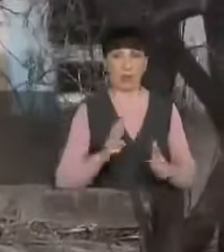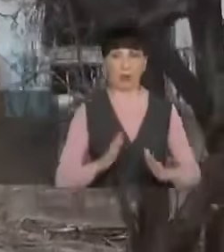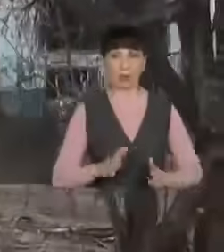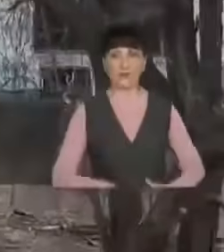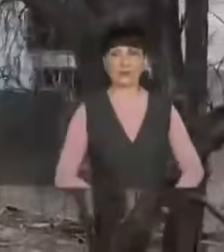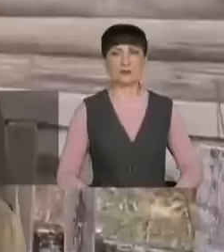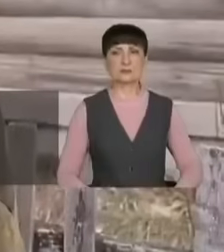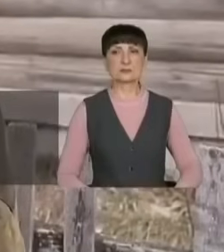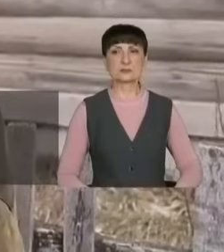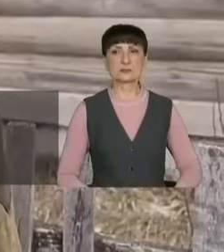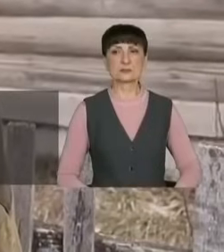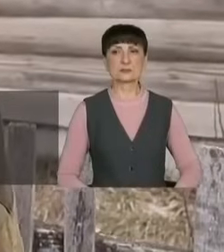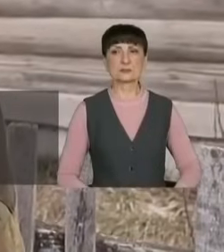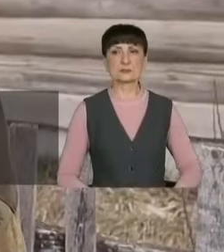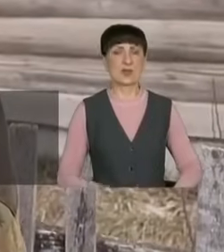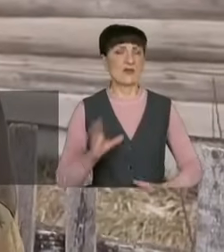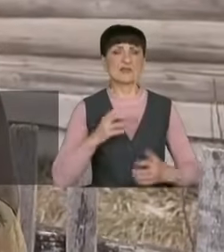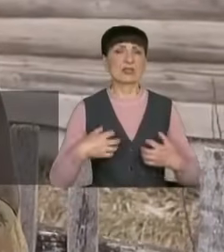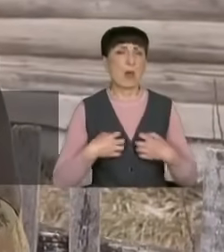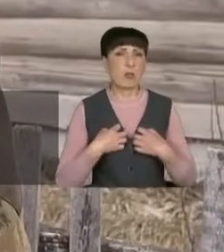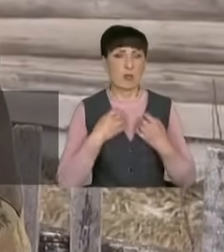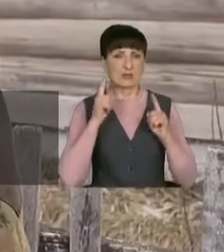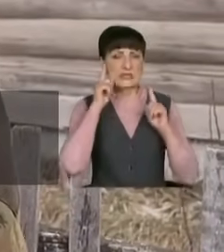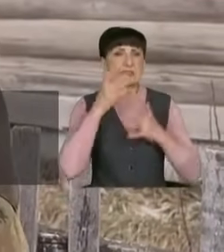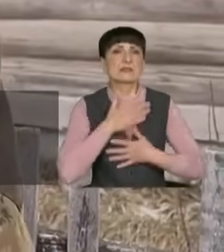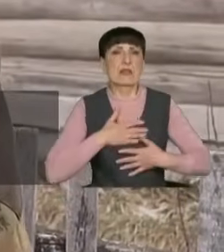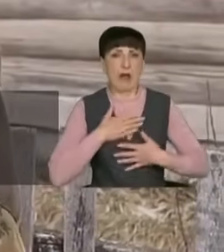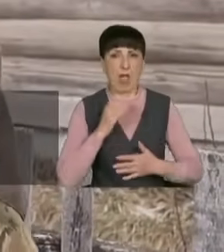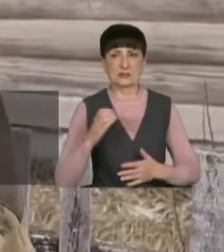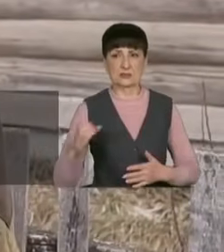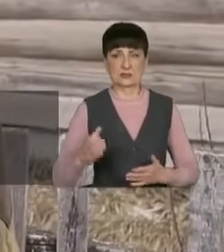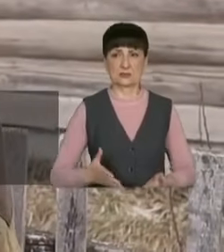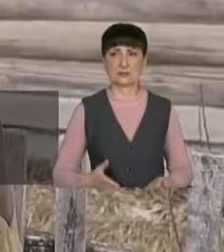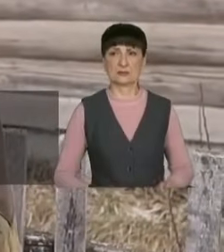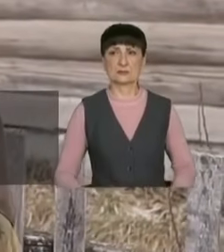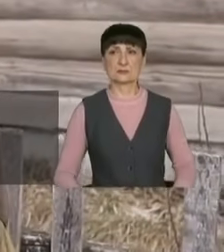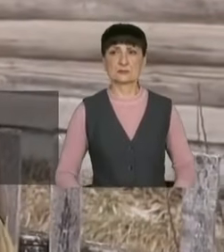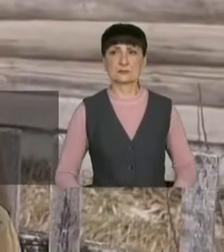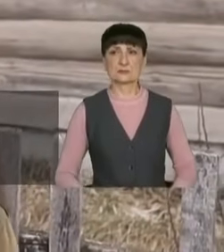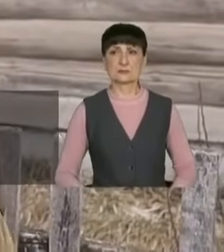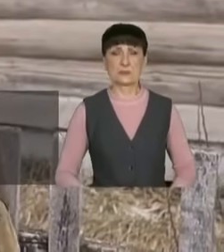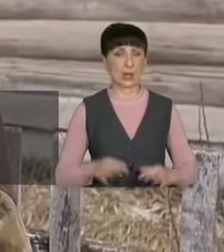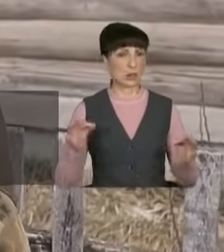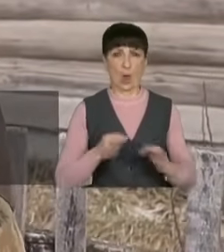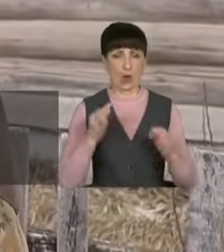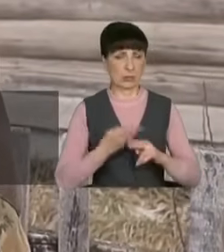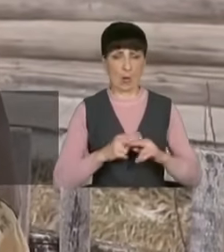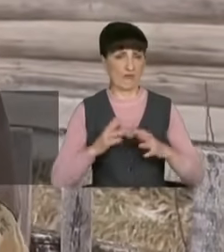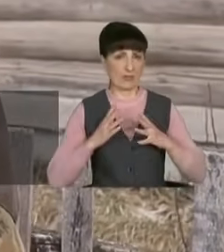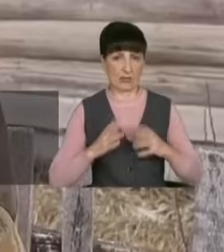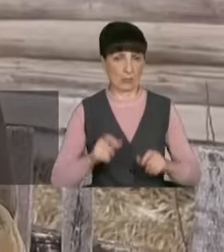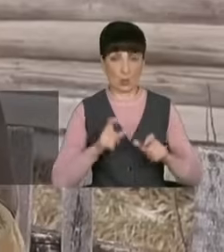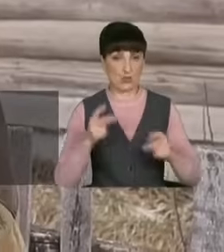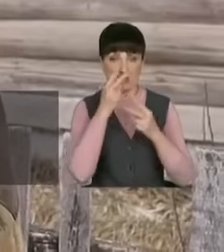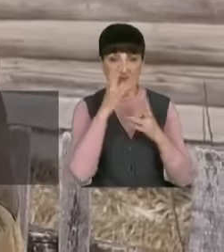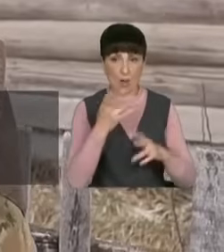произошедшему. Напуганный стресс у людей. Это понятно, очевидно. Никогда такого не было. Люди не ждали такого,